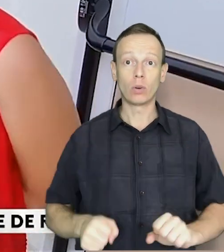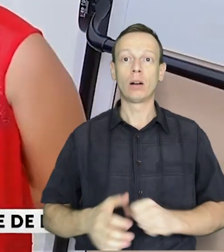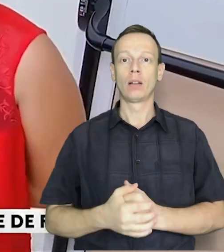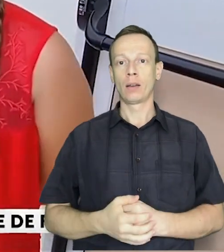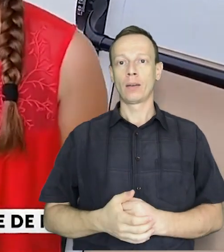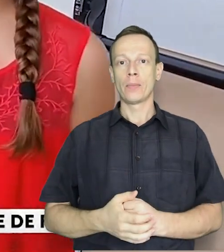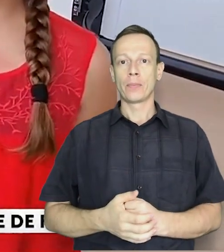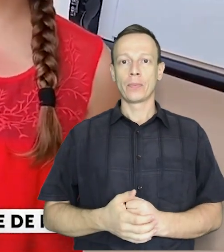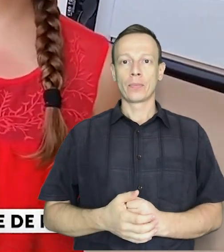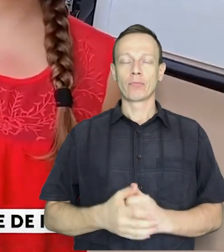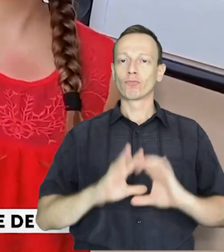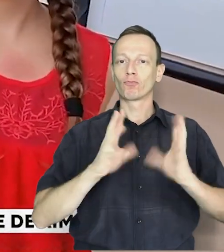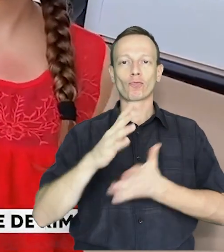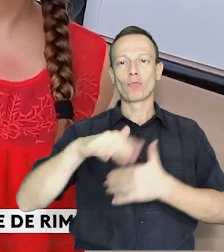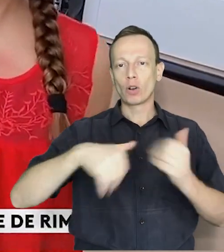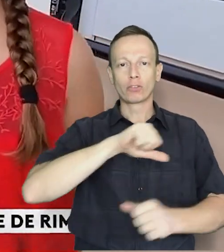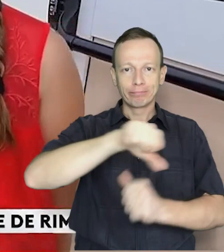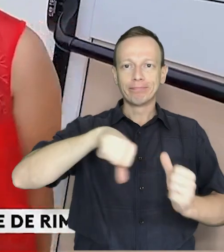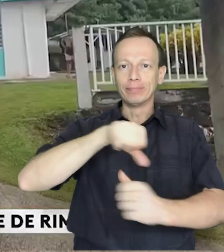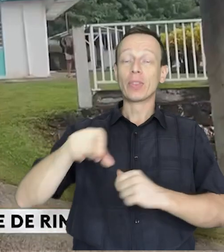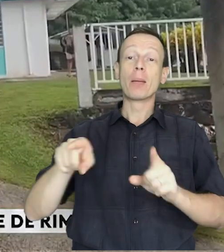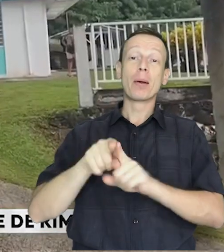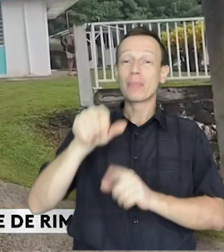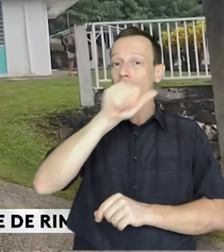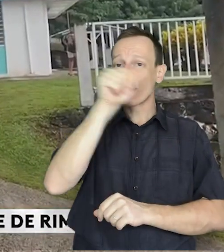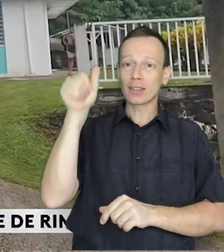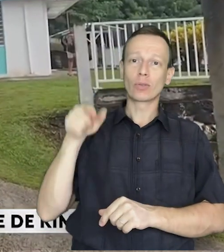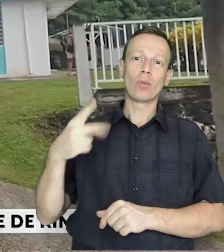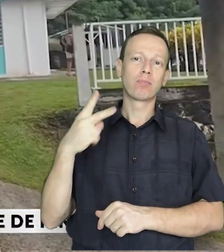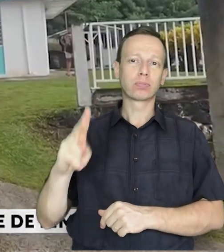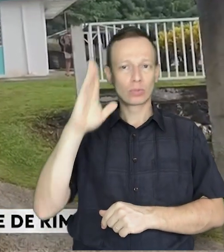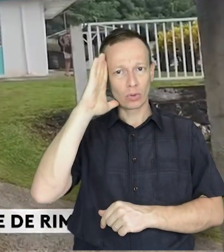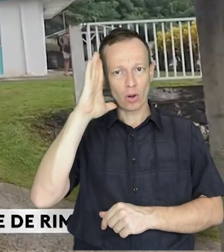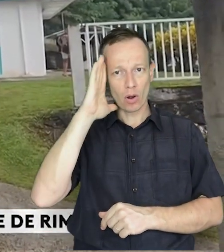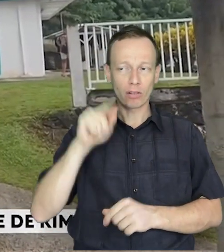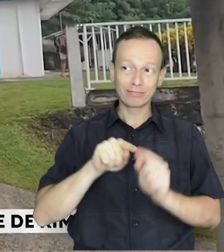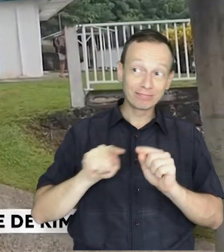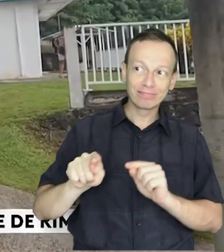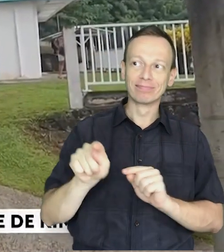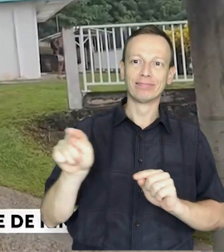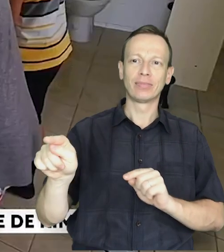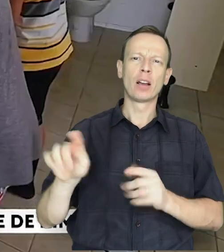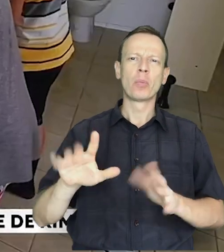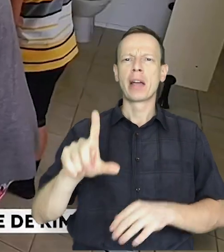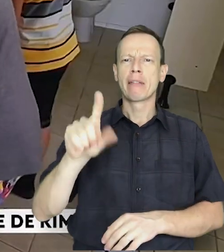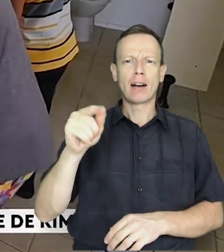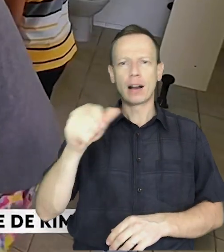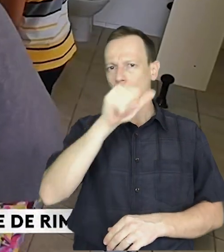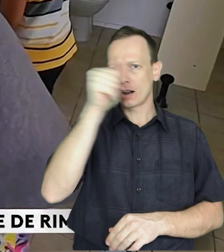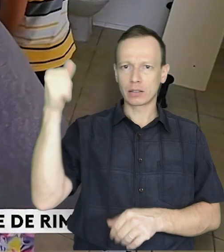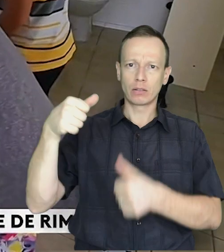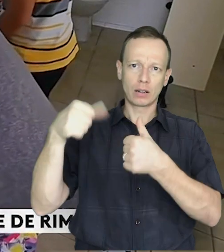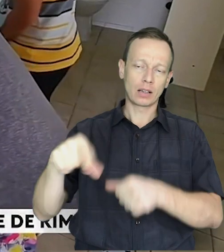chambres, c'est mélangé. Même règle pour les garçons dans leur dortoir un peu plus haut. Ils seront